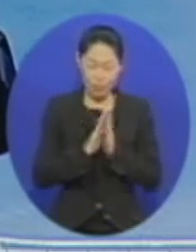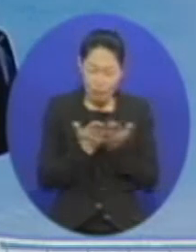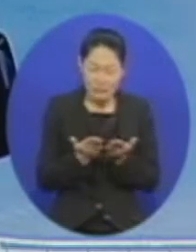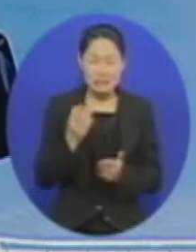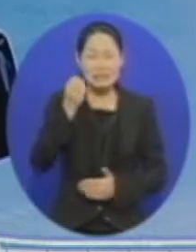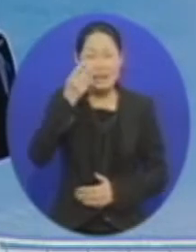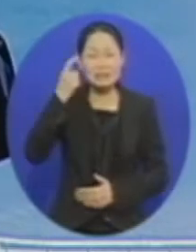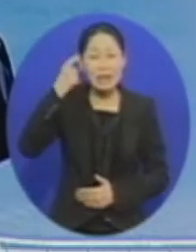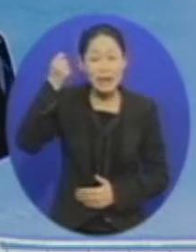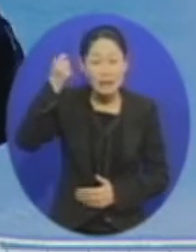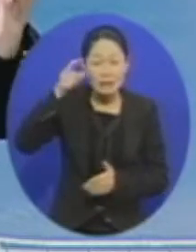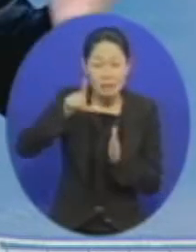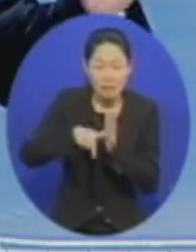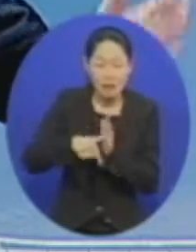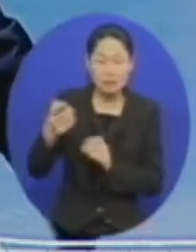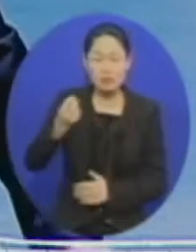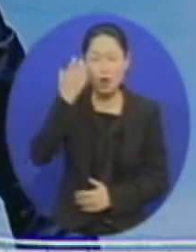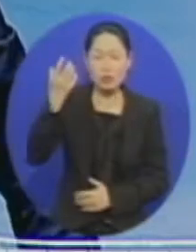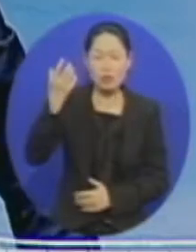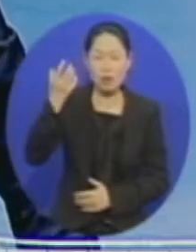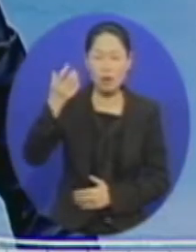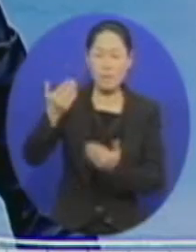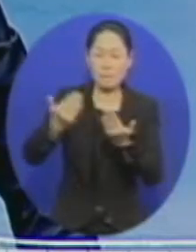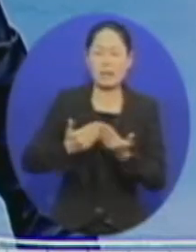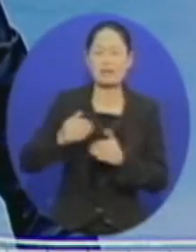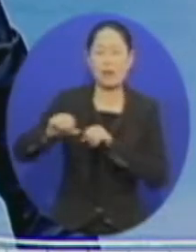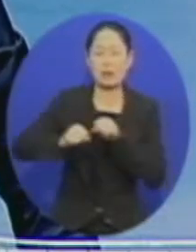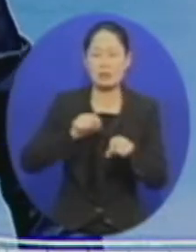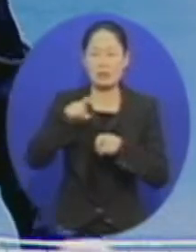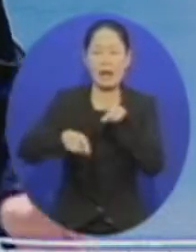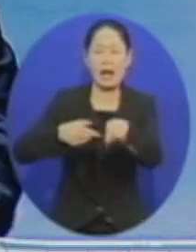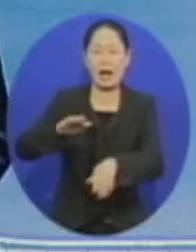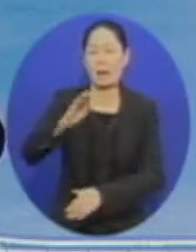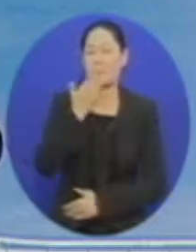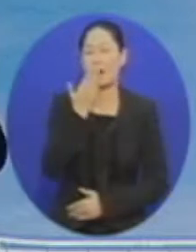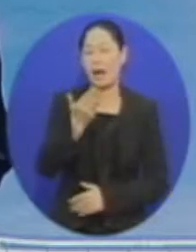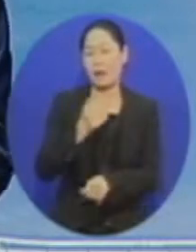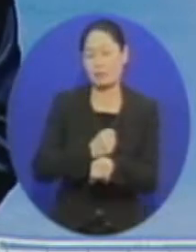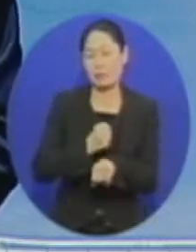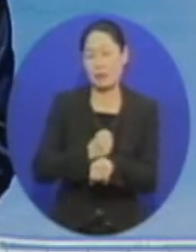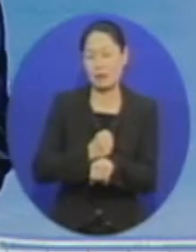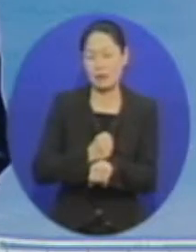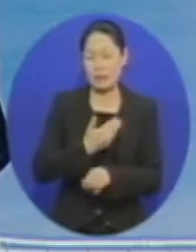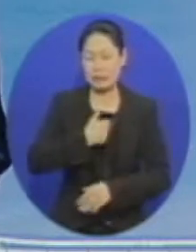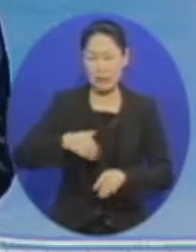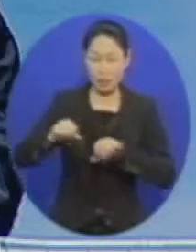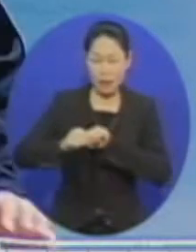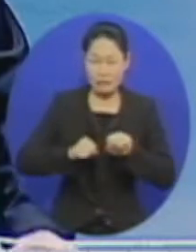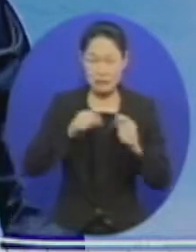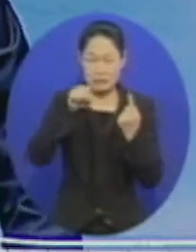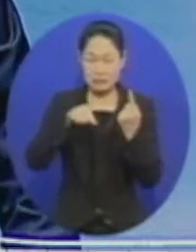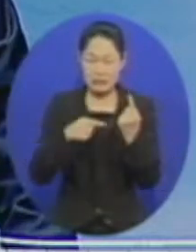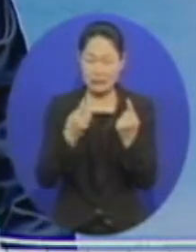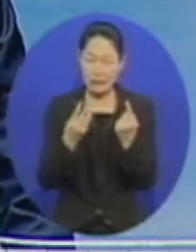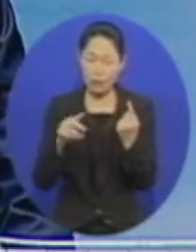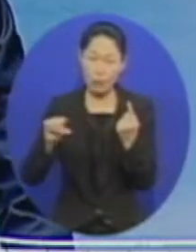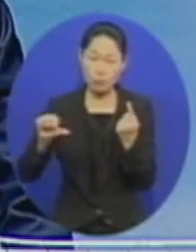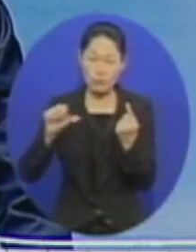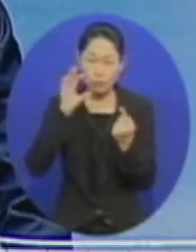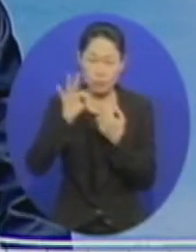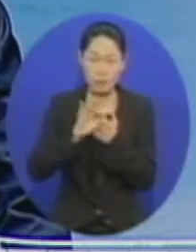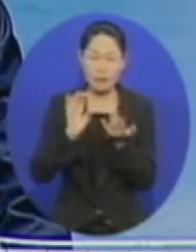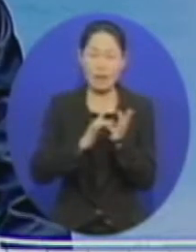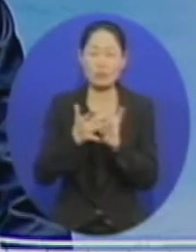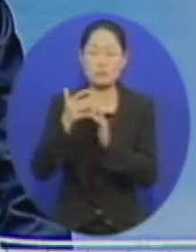역사로 나아갈 수가 있게 됩니다 사도행전 1장 4절 5절에 보면 예수님께서